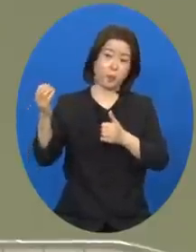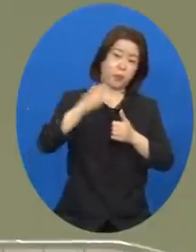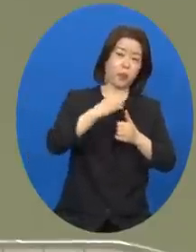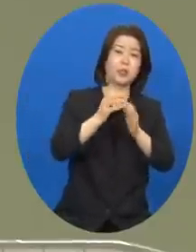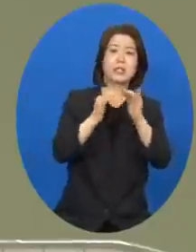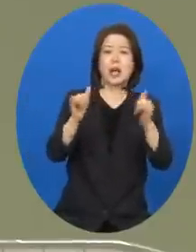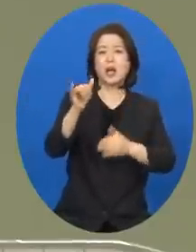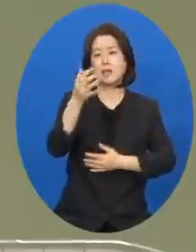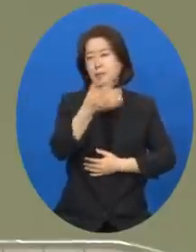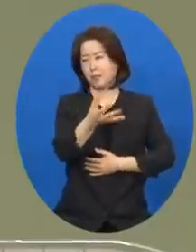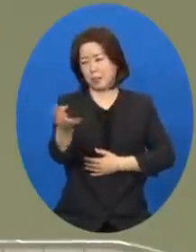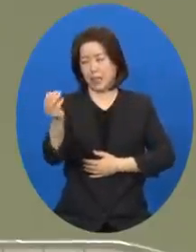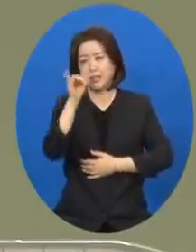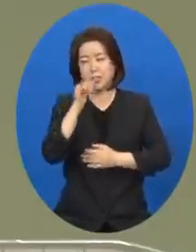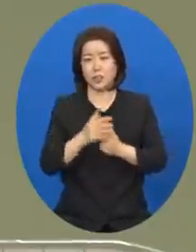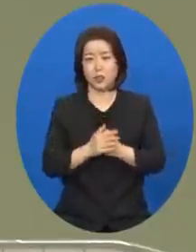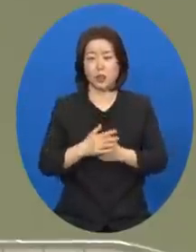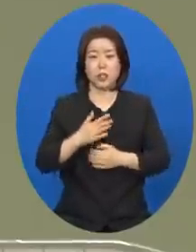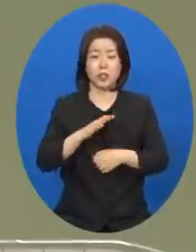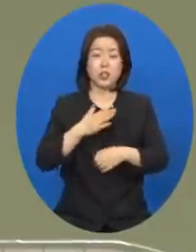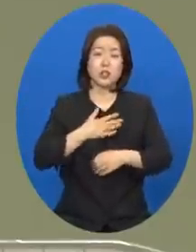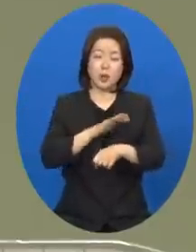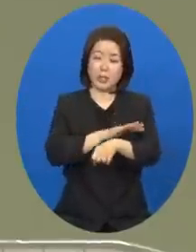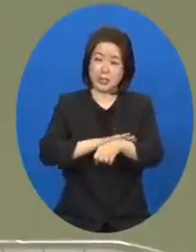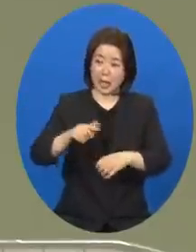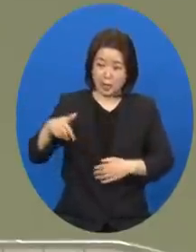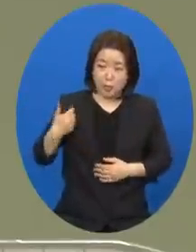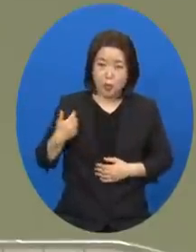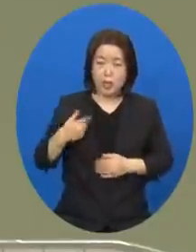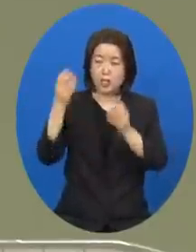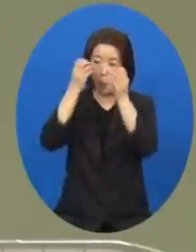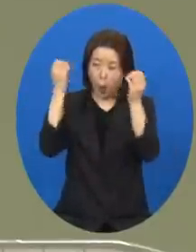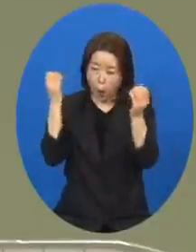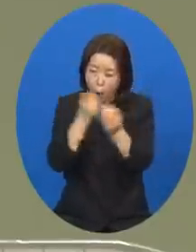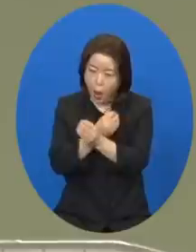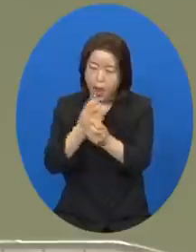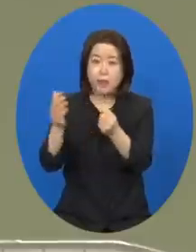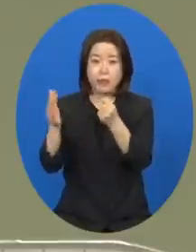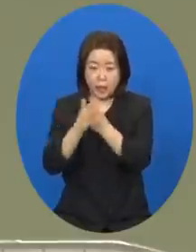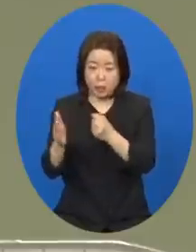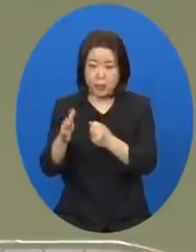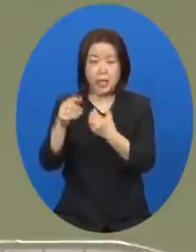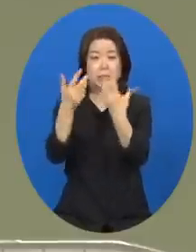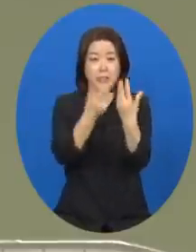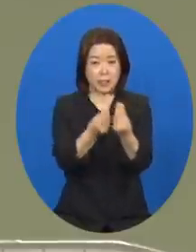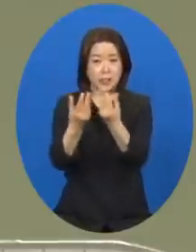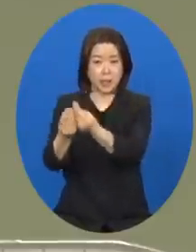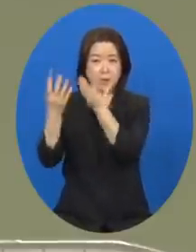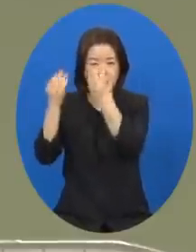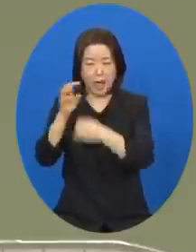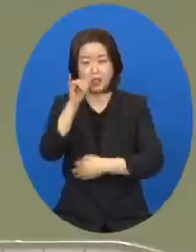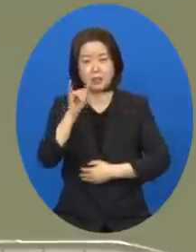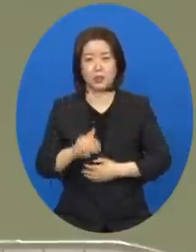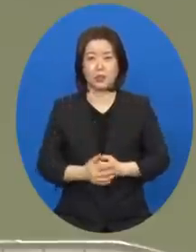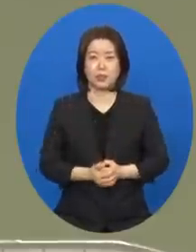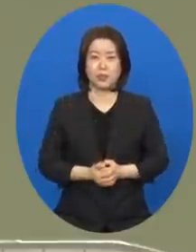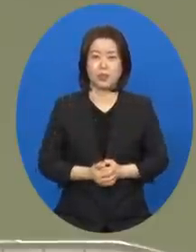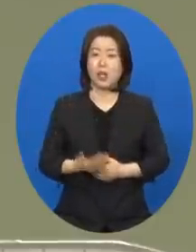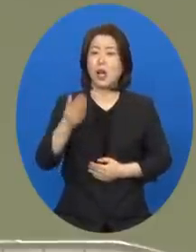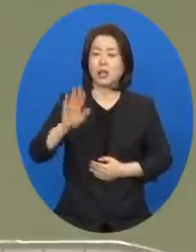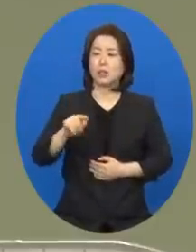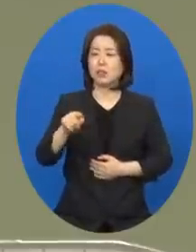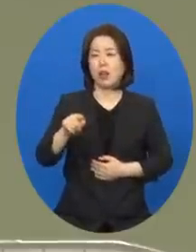있습니다. 저를 잘 몰라서 오해해서 곡해해서 그런 경우가 대부분입니다.